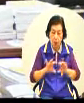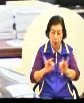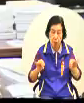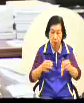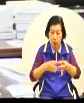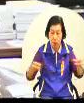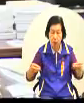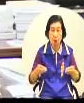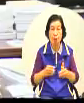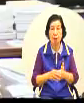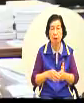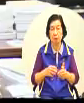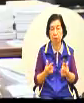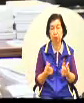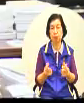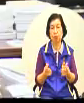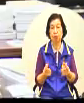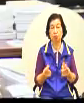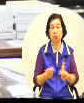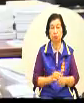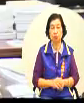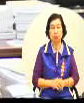它的后遗症，